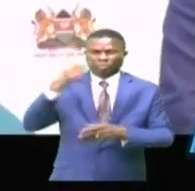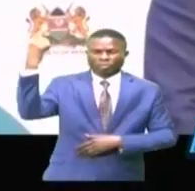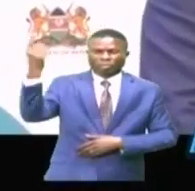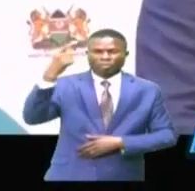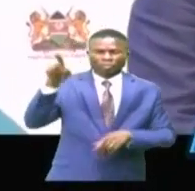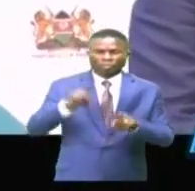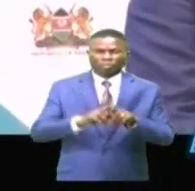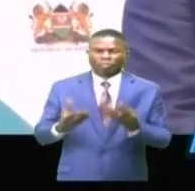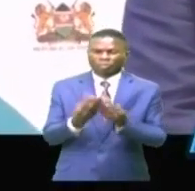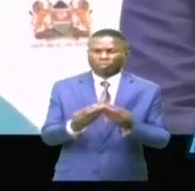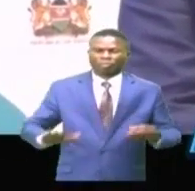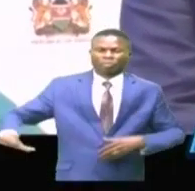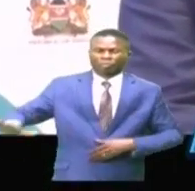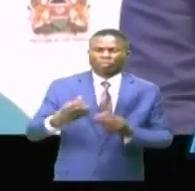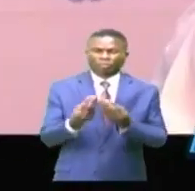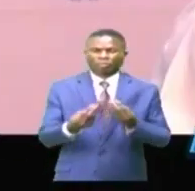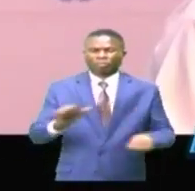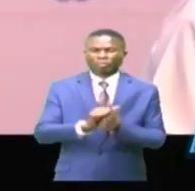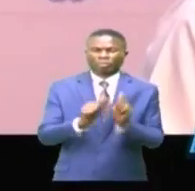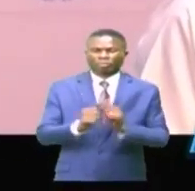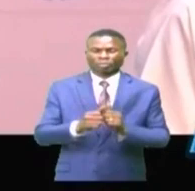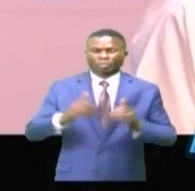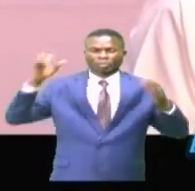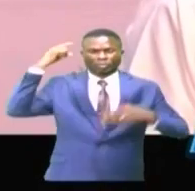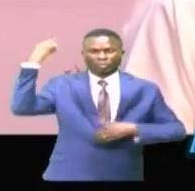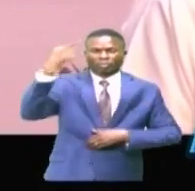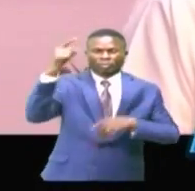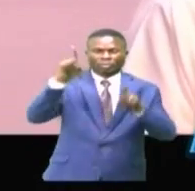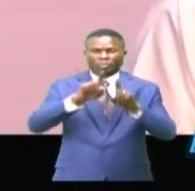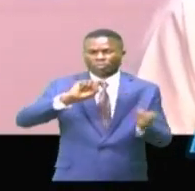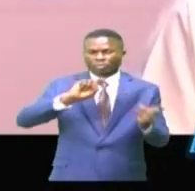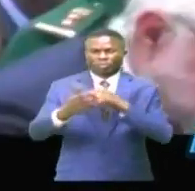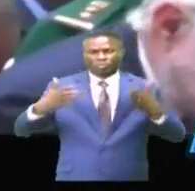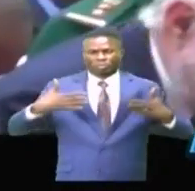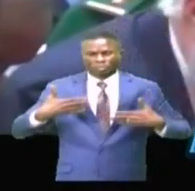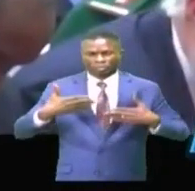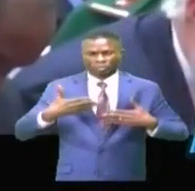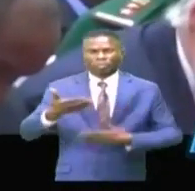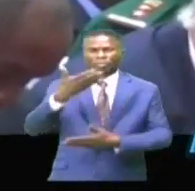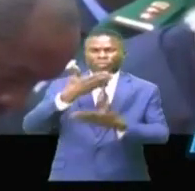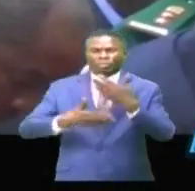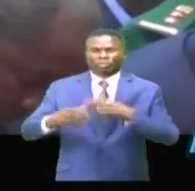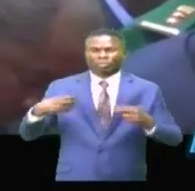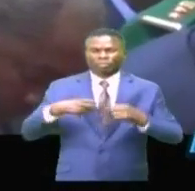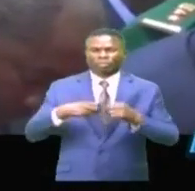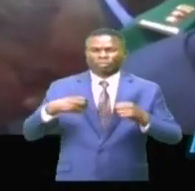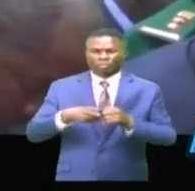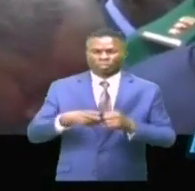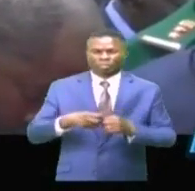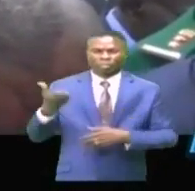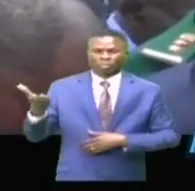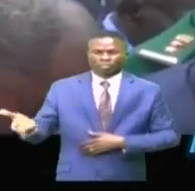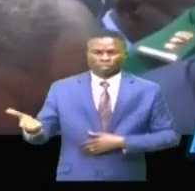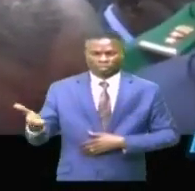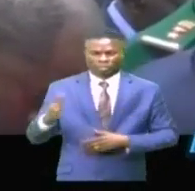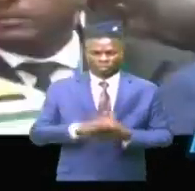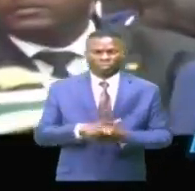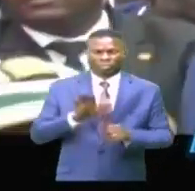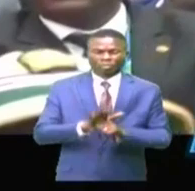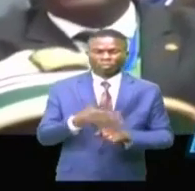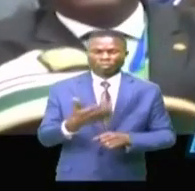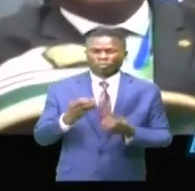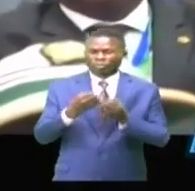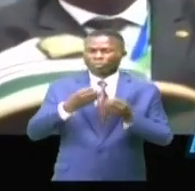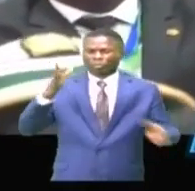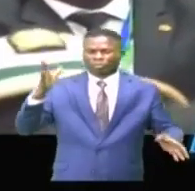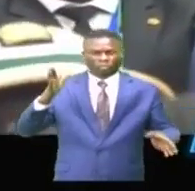tant que pays solution au problème mondial des réchauffement climatique et des transitions énergétiques de par sa biodiversité et